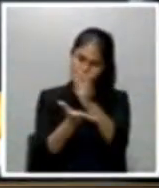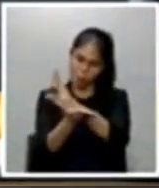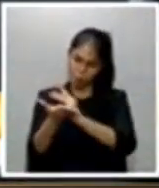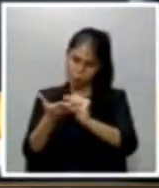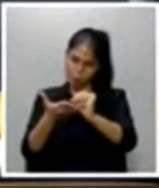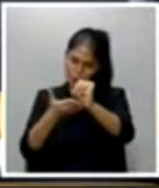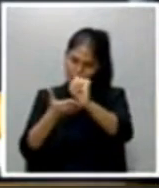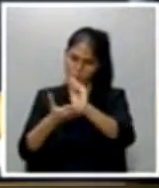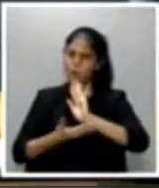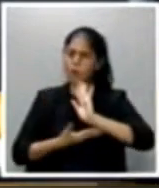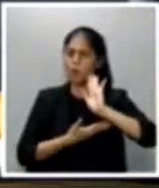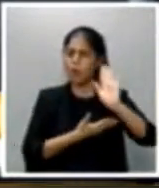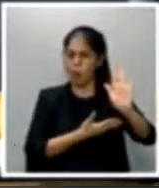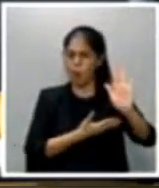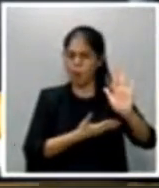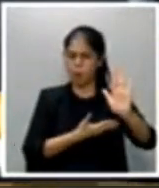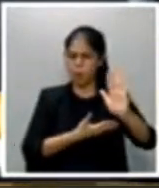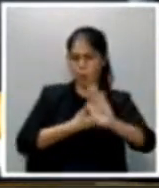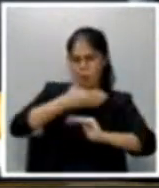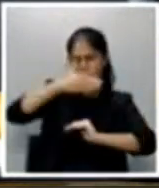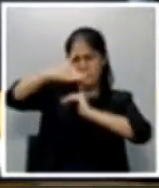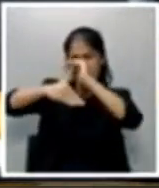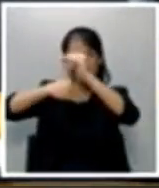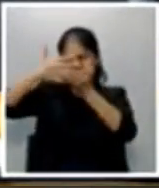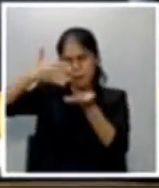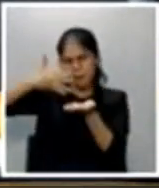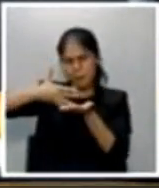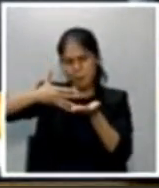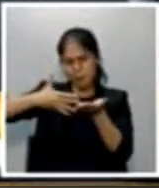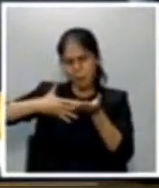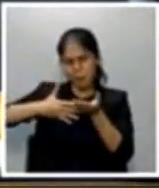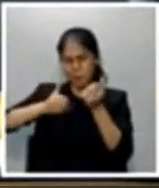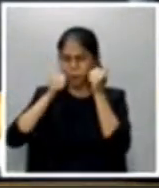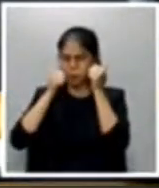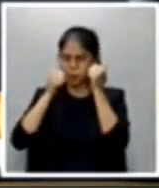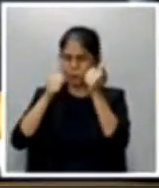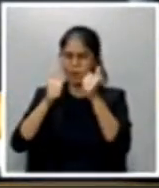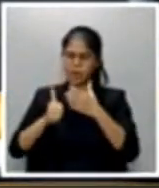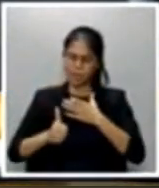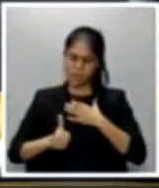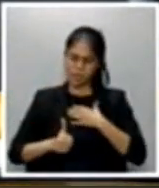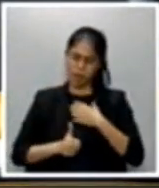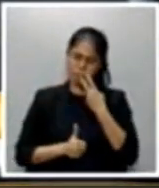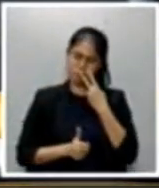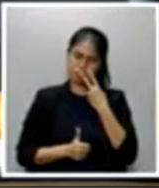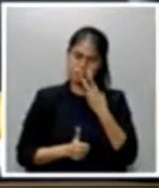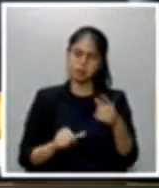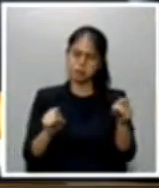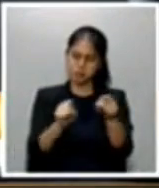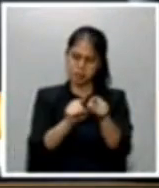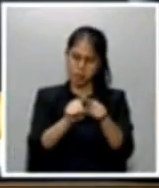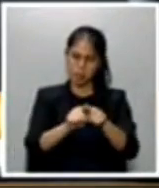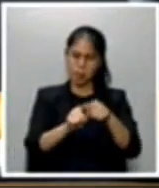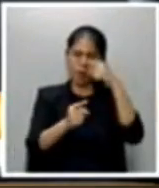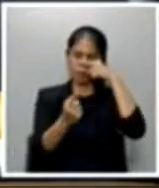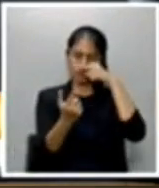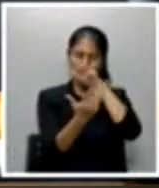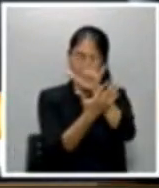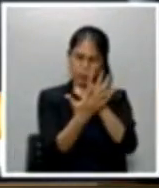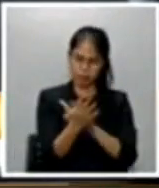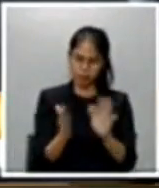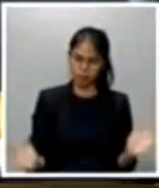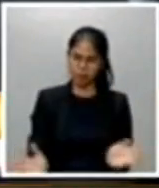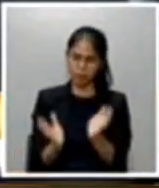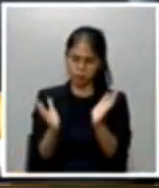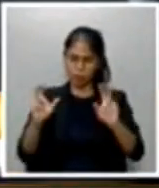ลัยอันดับต้นๆเขาเนี่ยได้มีความโดดเด่นขึ้นมานะครับกระผมก็อยากจะเห็นประเทศไทยของเราเนี่ยนะครับได้มีการดูแลส่งเสริมในเรื่